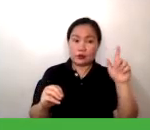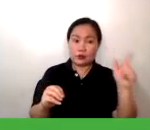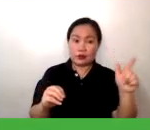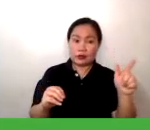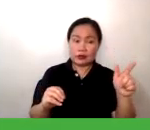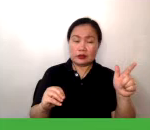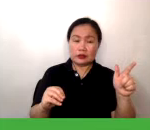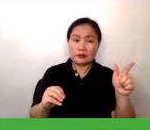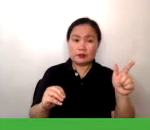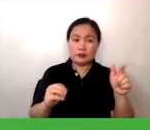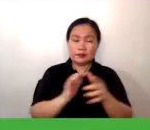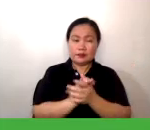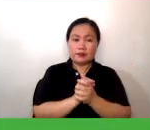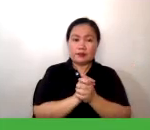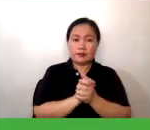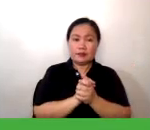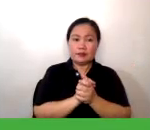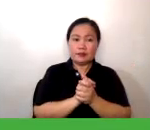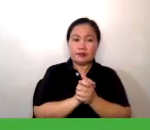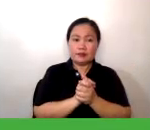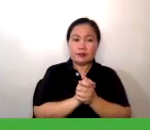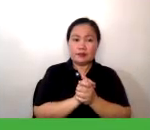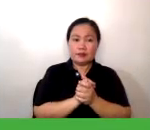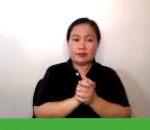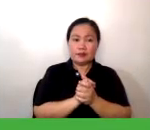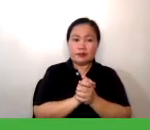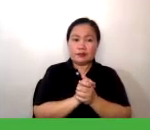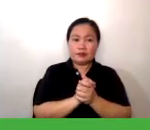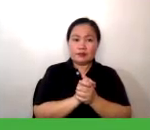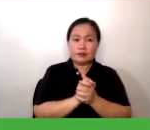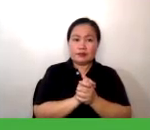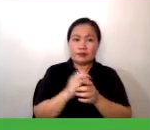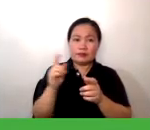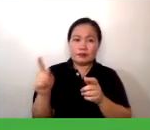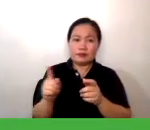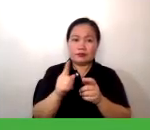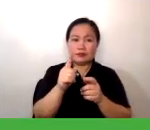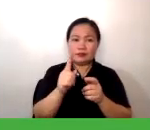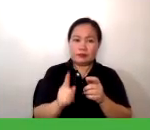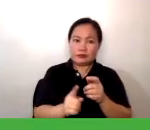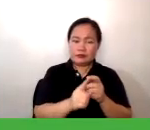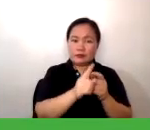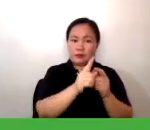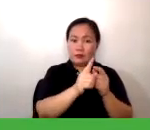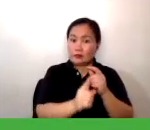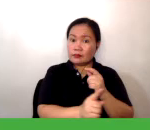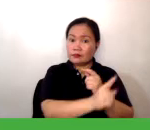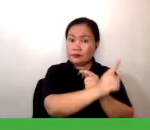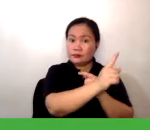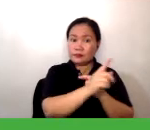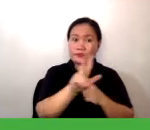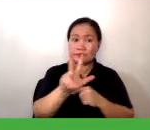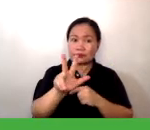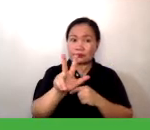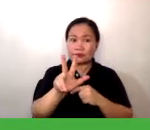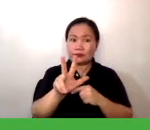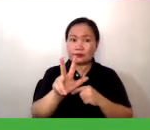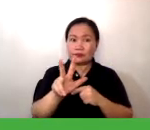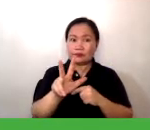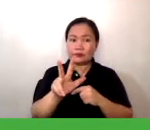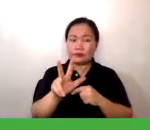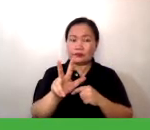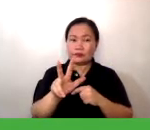natin si 20. So, from here, simula dito, since 3 siya, 1,